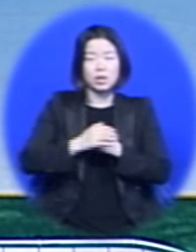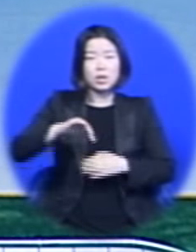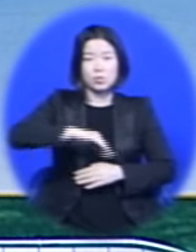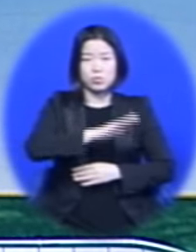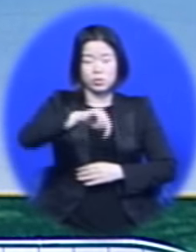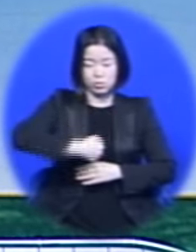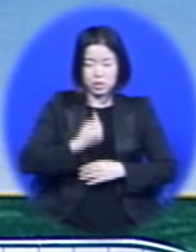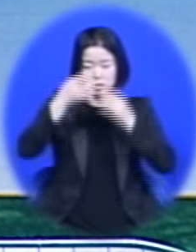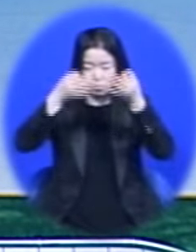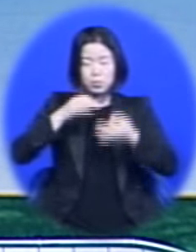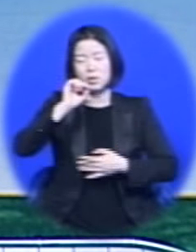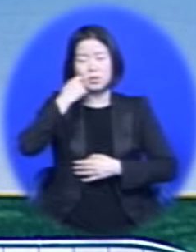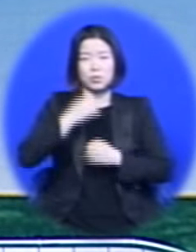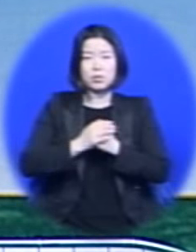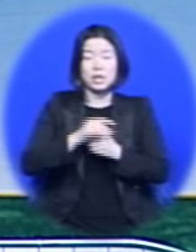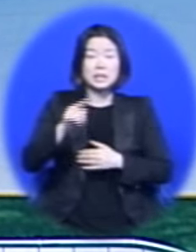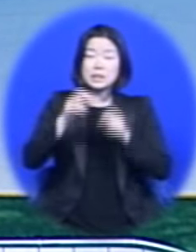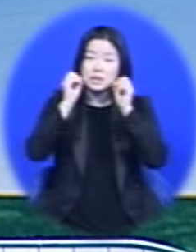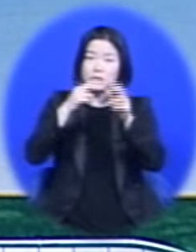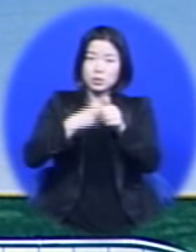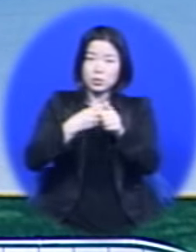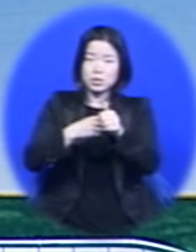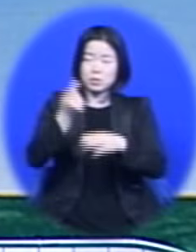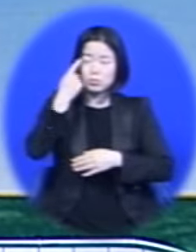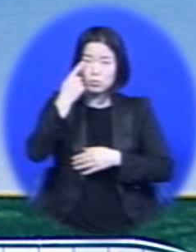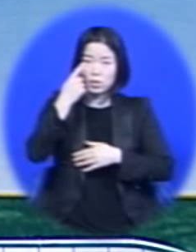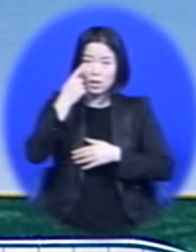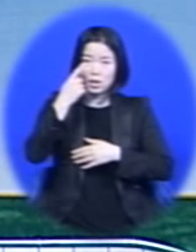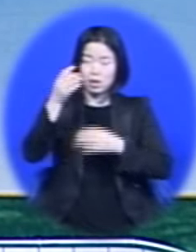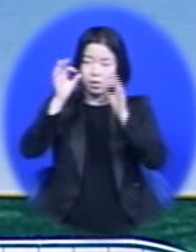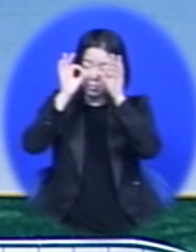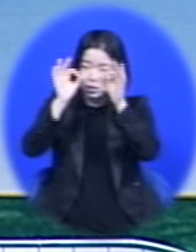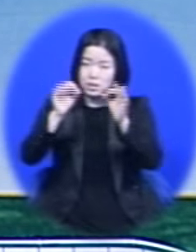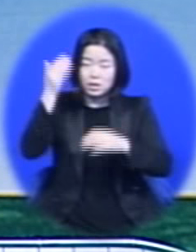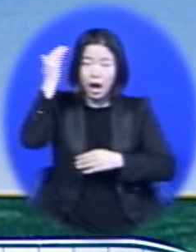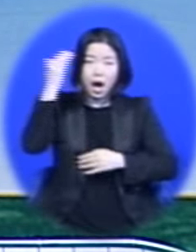못합니다. 그 선교사님의 눈에 비친 한국교회의 모습.